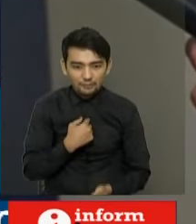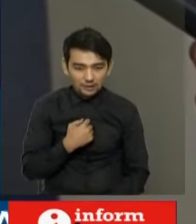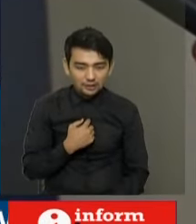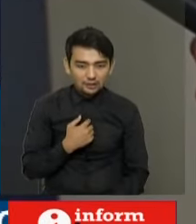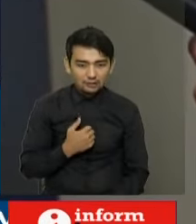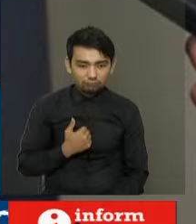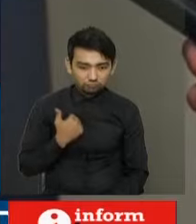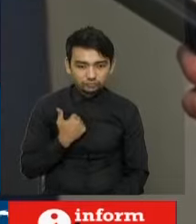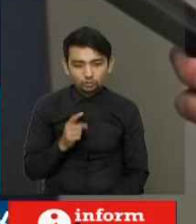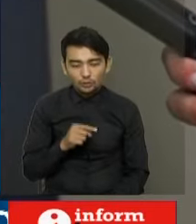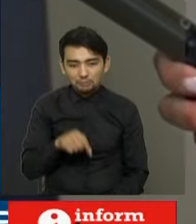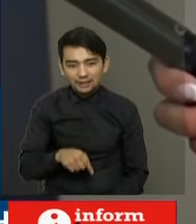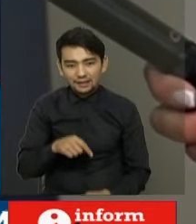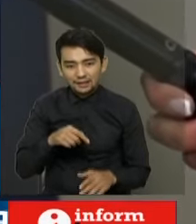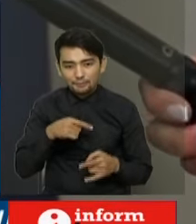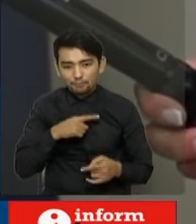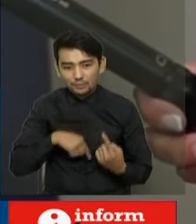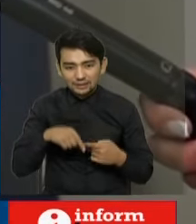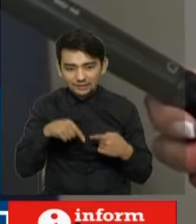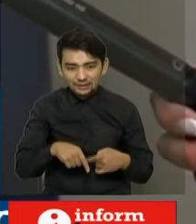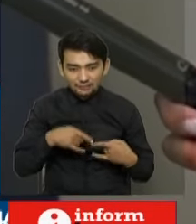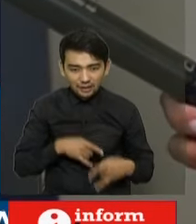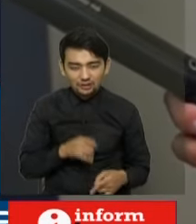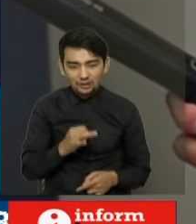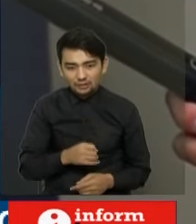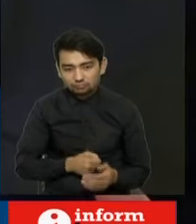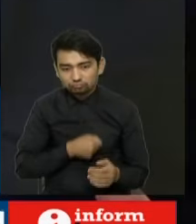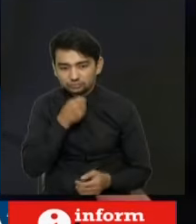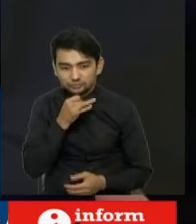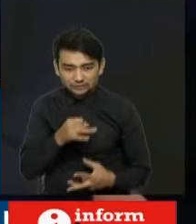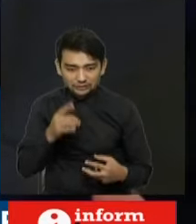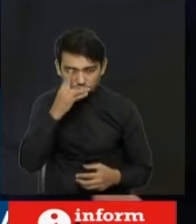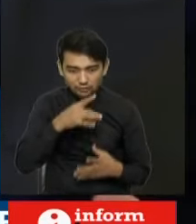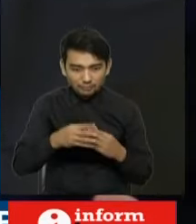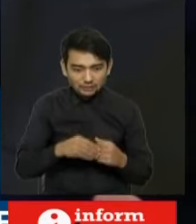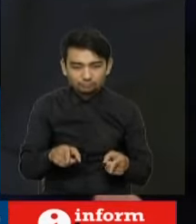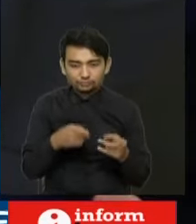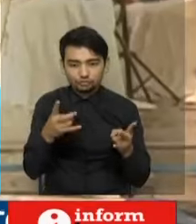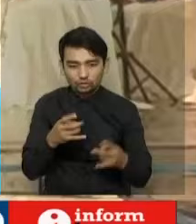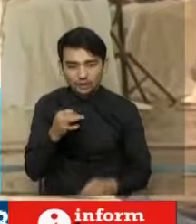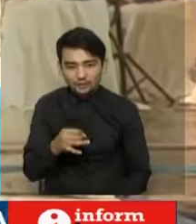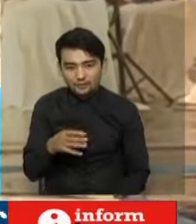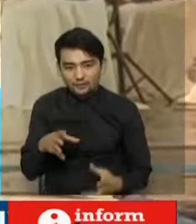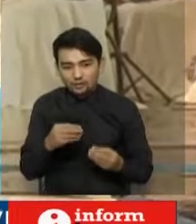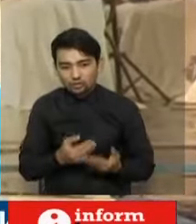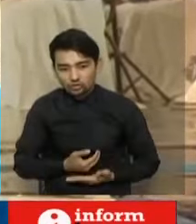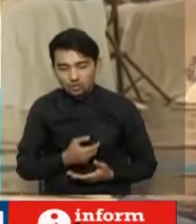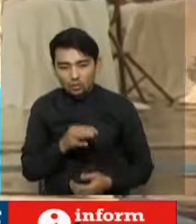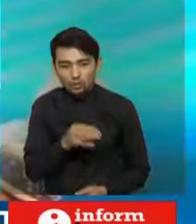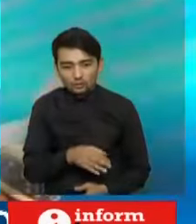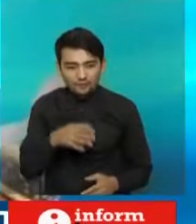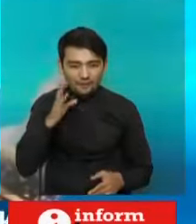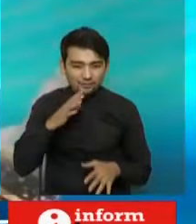выросли и считаем, что вместе с республикой должны развиваться. Отметили и мужество жителей, пострадавшего от